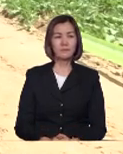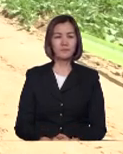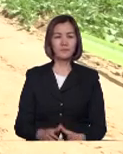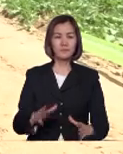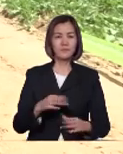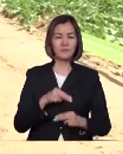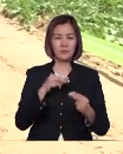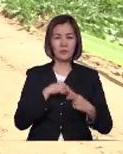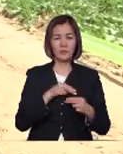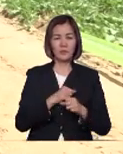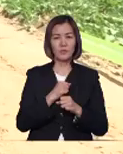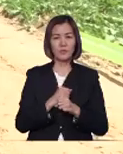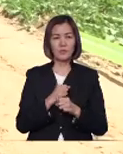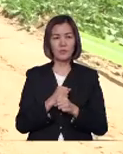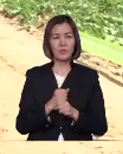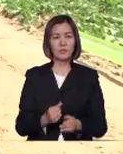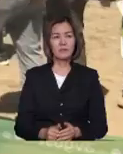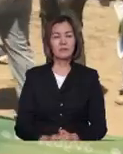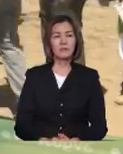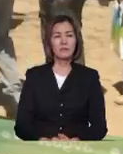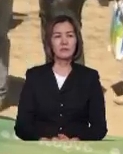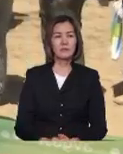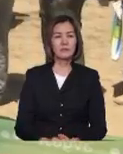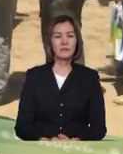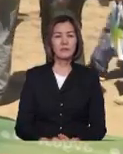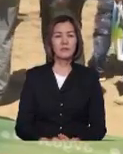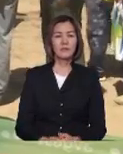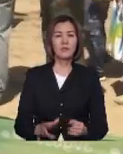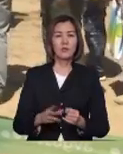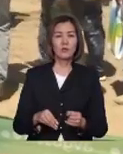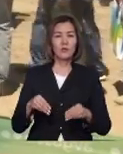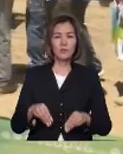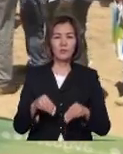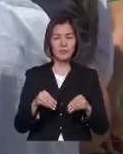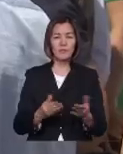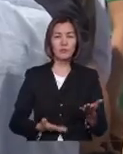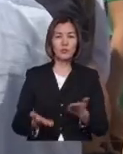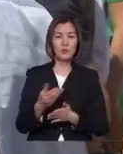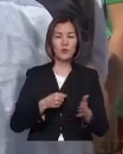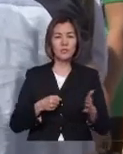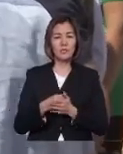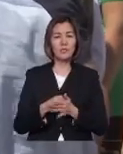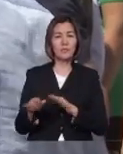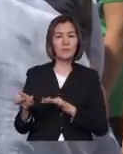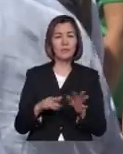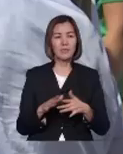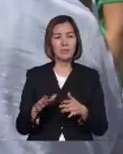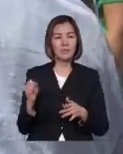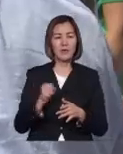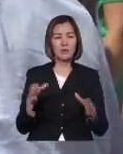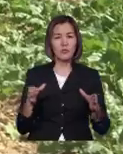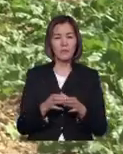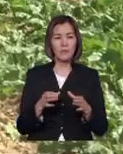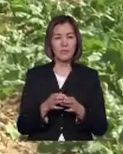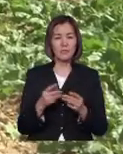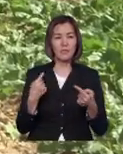осы кісілердің препараттарымен. Тұқымды жерге себуден бастап, оны жинауға дейінгі процесс Авус Қазақстан